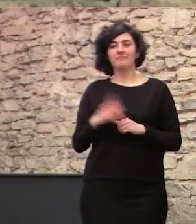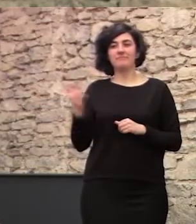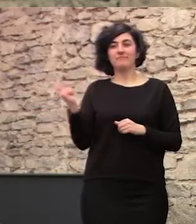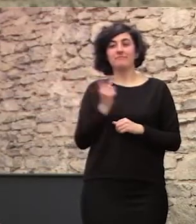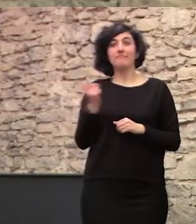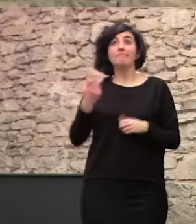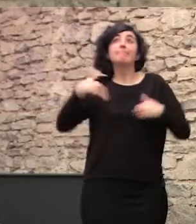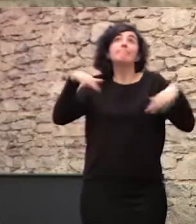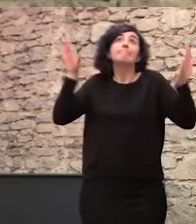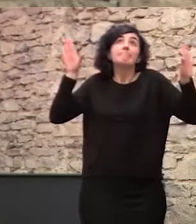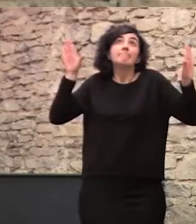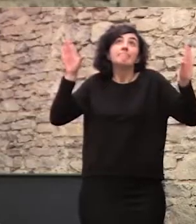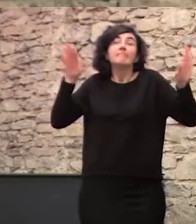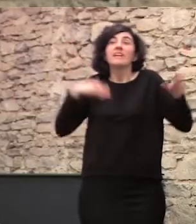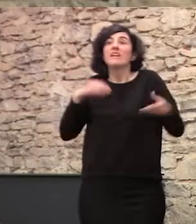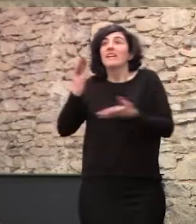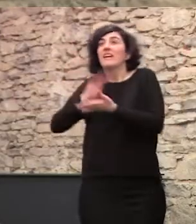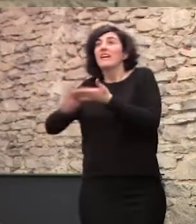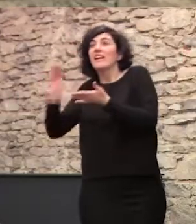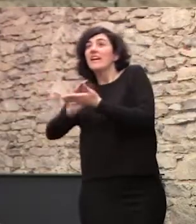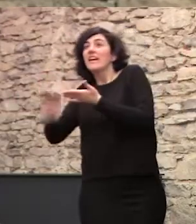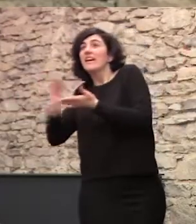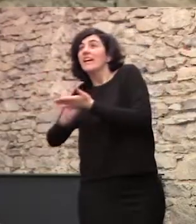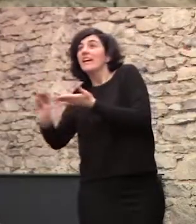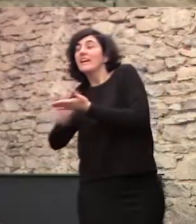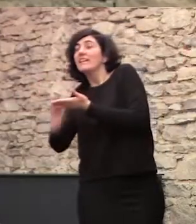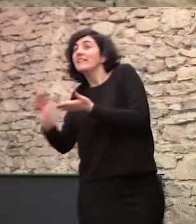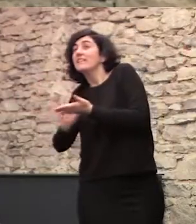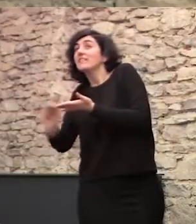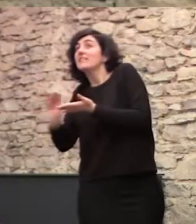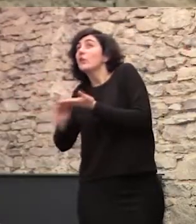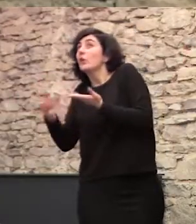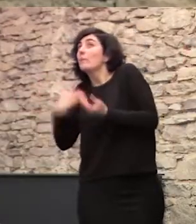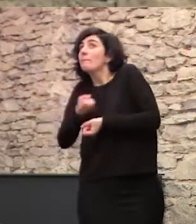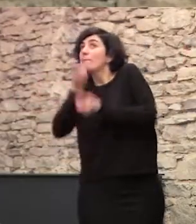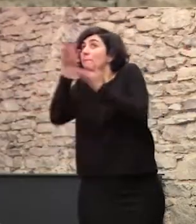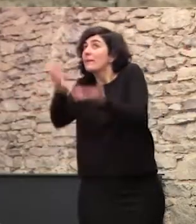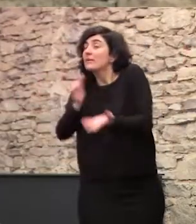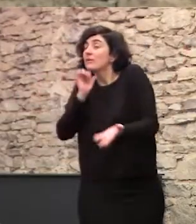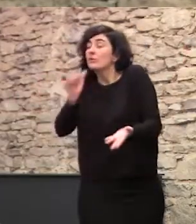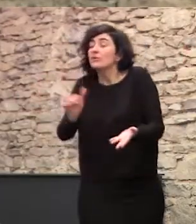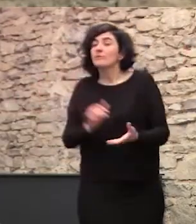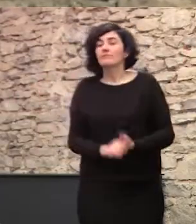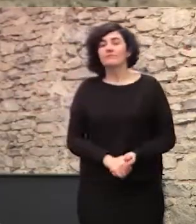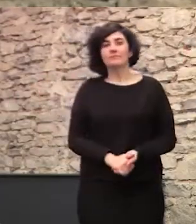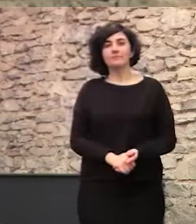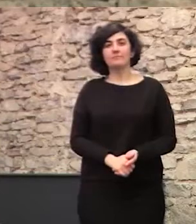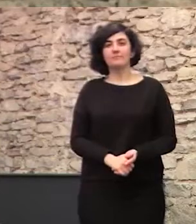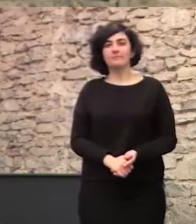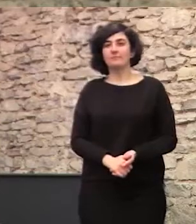Gileak ez du gehiago kontatu nahi? Ez, saltzeko galetu dira zuen ian pentsatu dut hori dakorri bena, baina berandu behar.